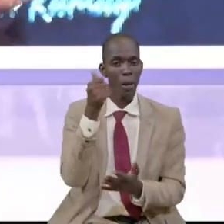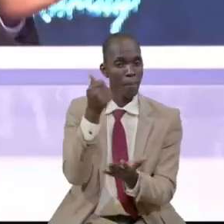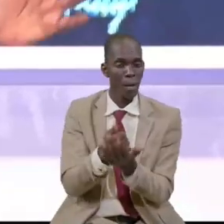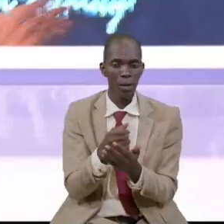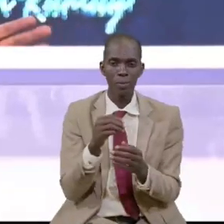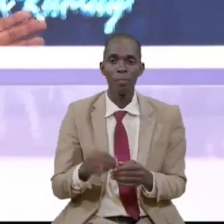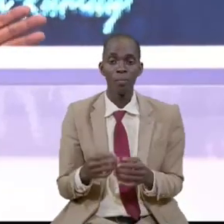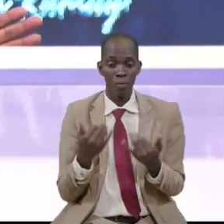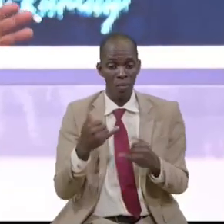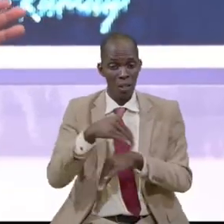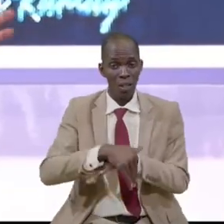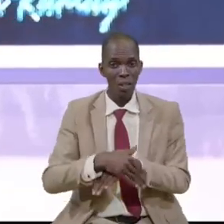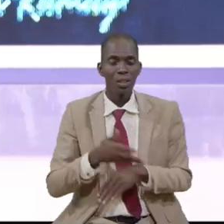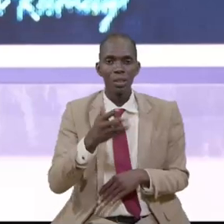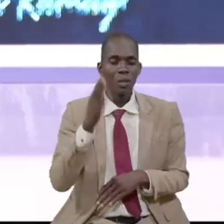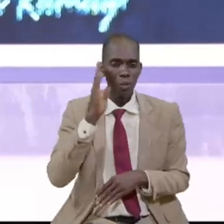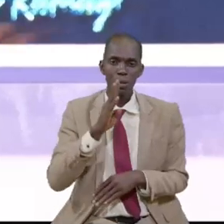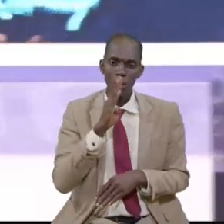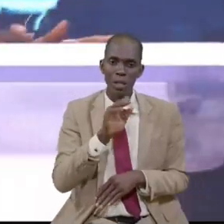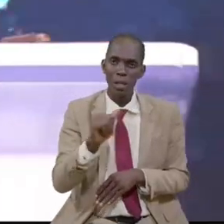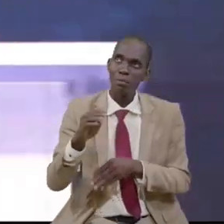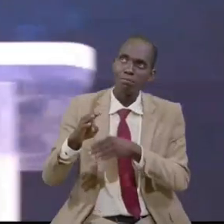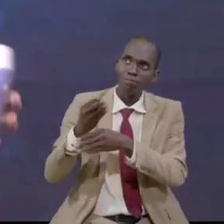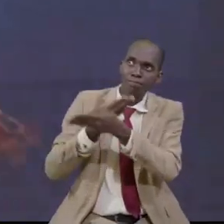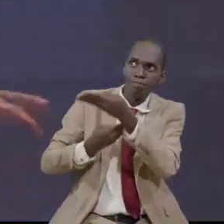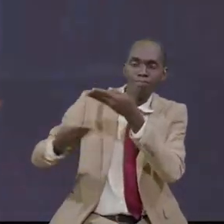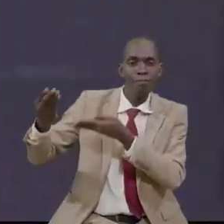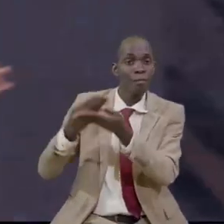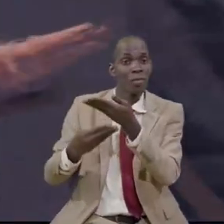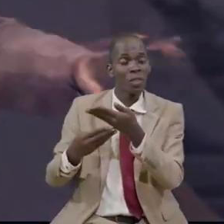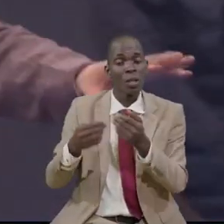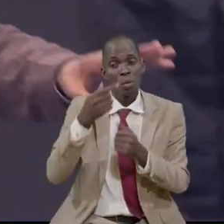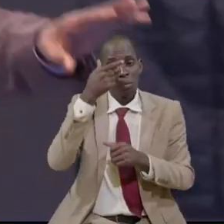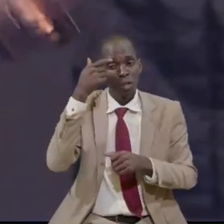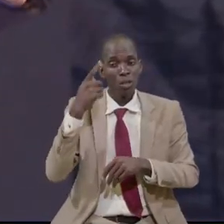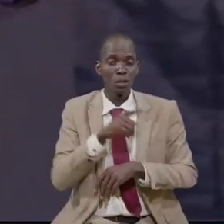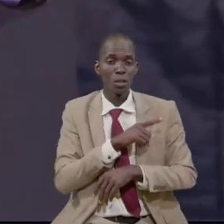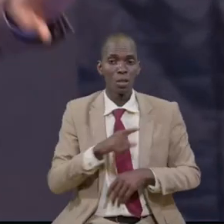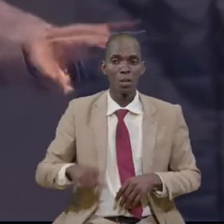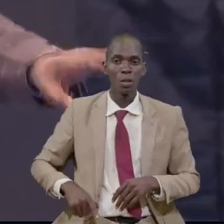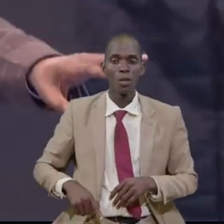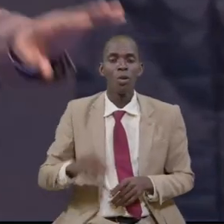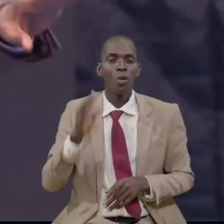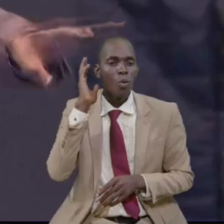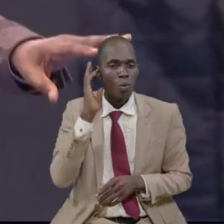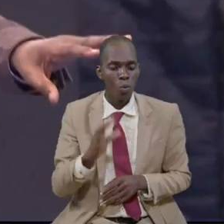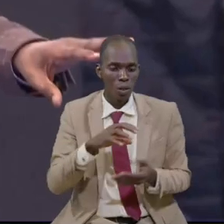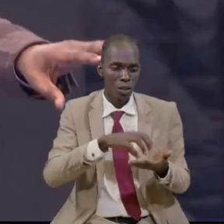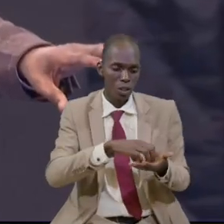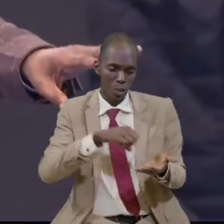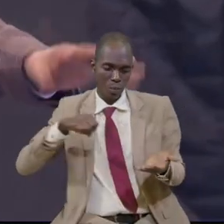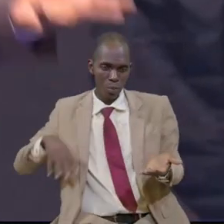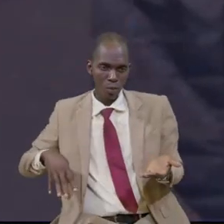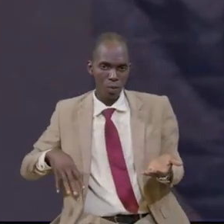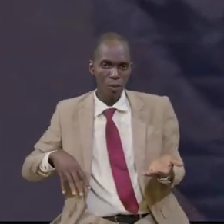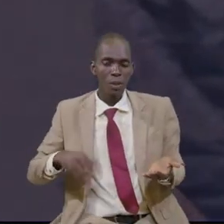aura une transaction parce que le Seigneur va prendre